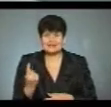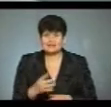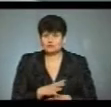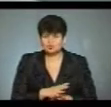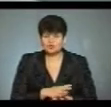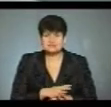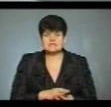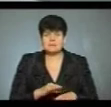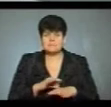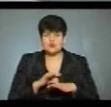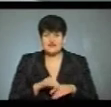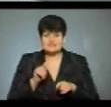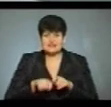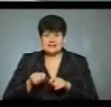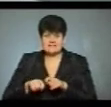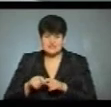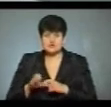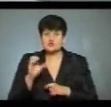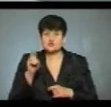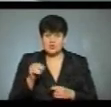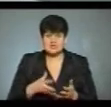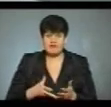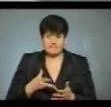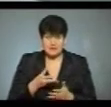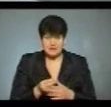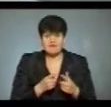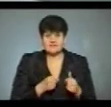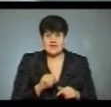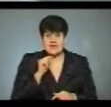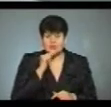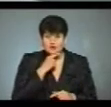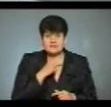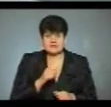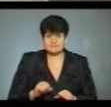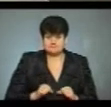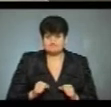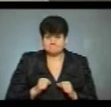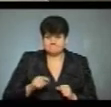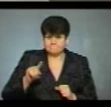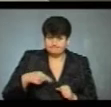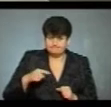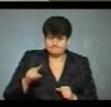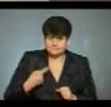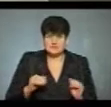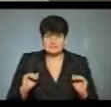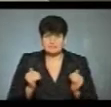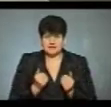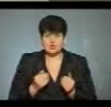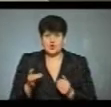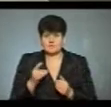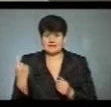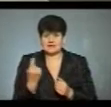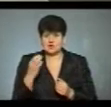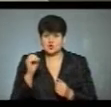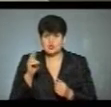провести верифікацію чи ревізію соціальних виплат, а в сфері економіки це домагатися зменшення розміру єдиного соціального внеску.